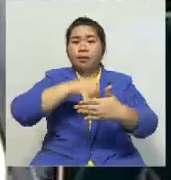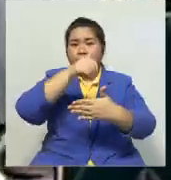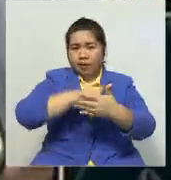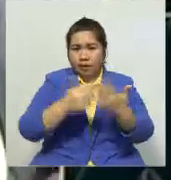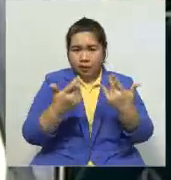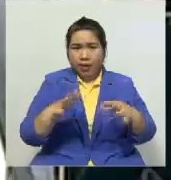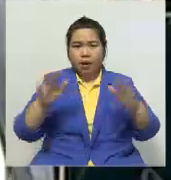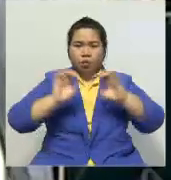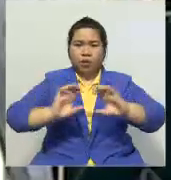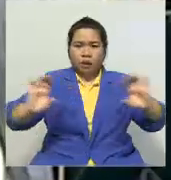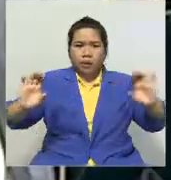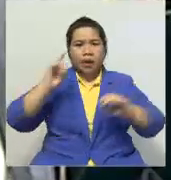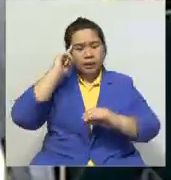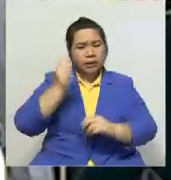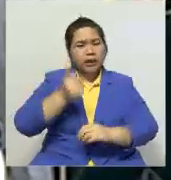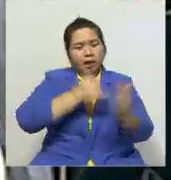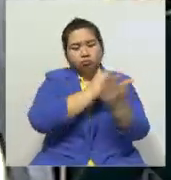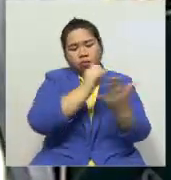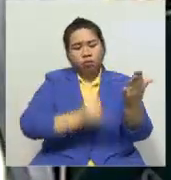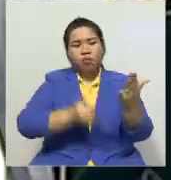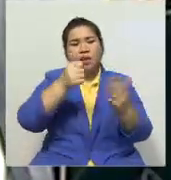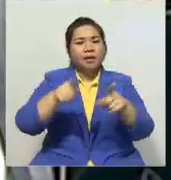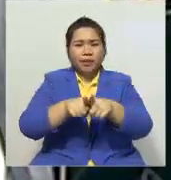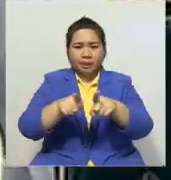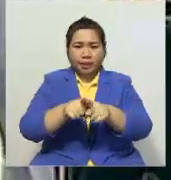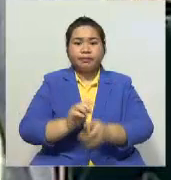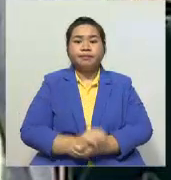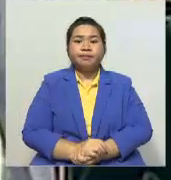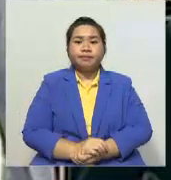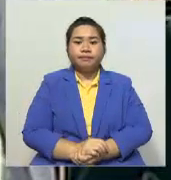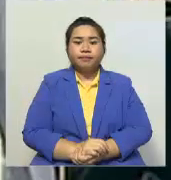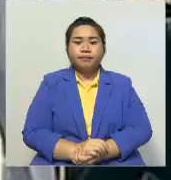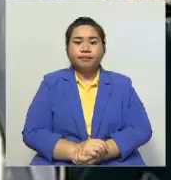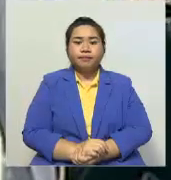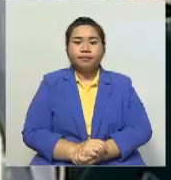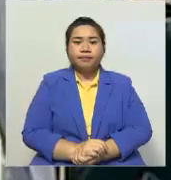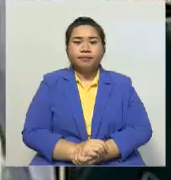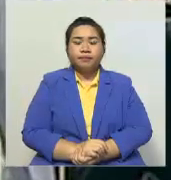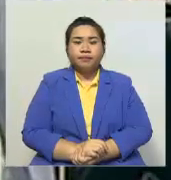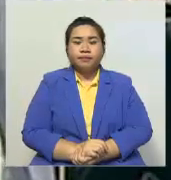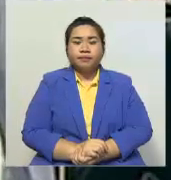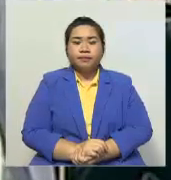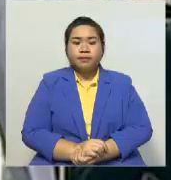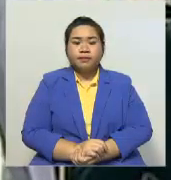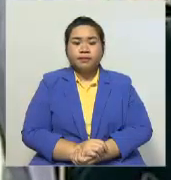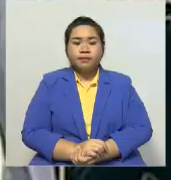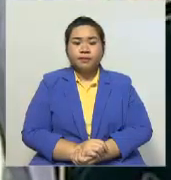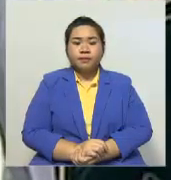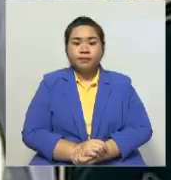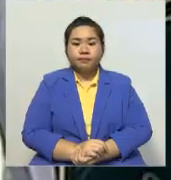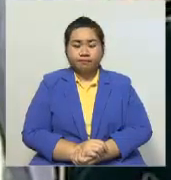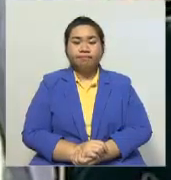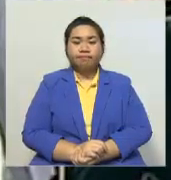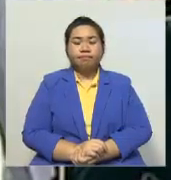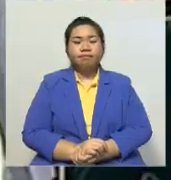จากการเลือกตั้งก็จะลงได้ทุกพื้นที่เช่นเดียวกันค่ะ ท่านเป็นคนกำหนดชะตาชีวิตของท่านเองนะจะบอกให้นะ มาคุย